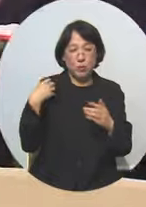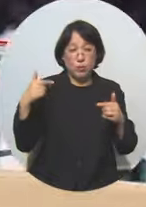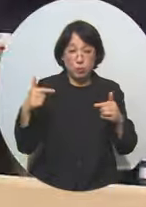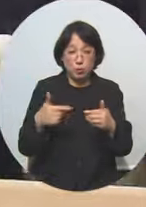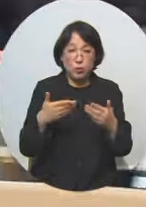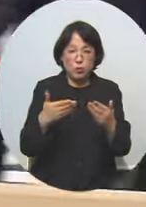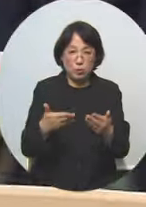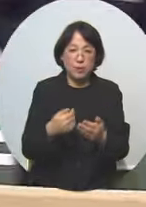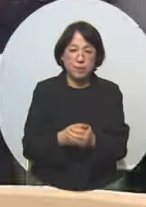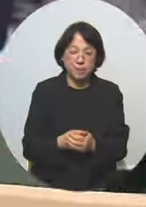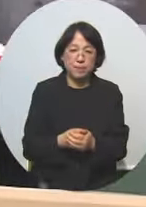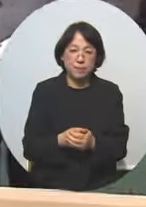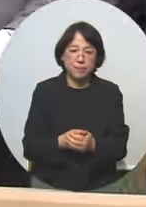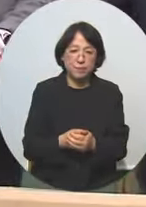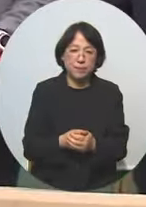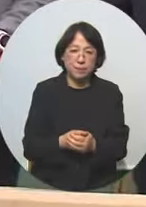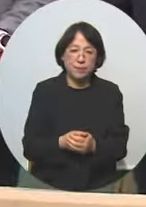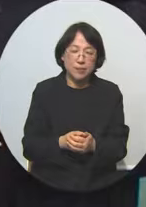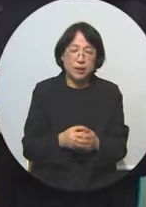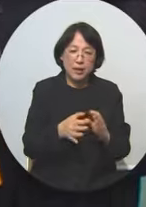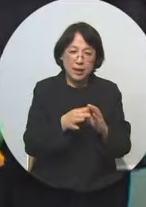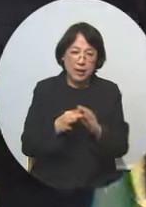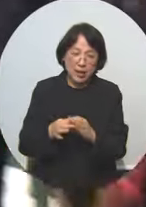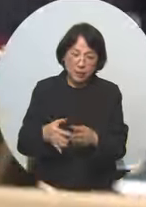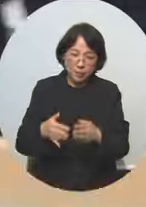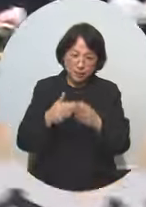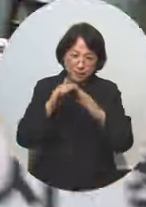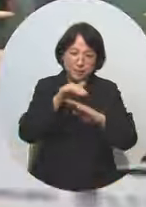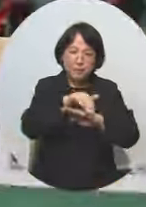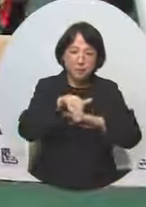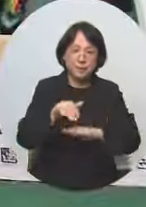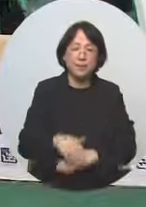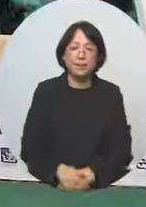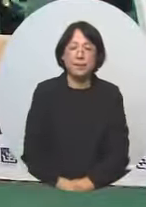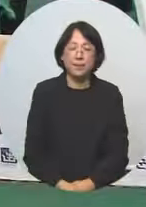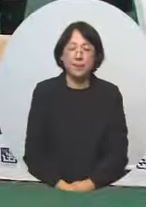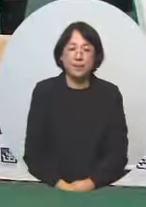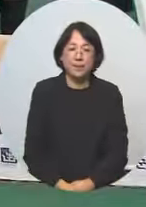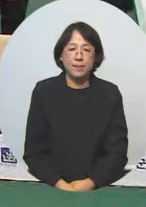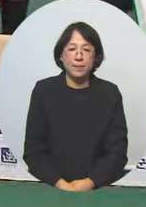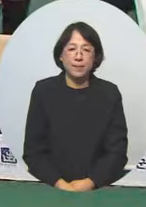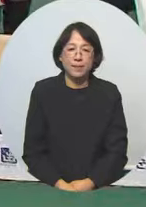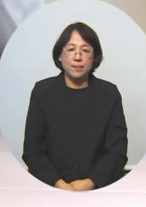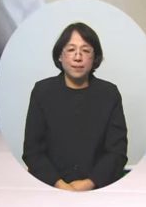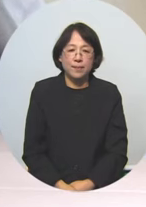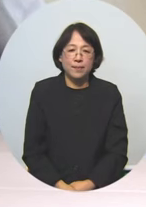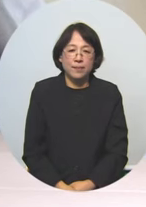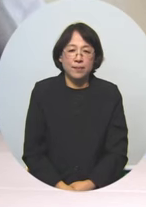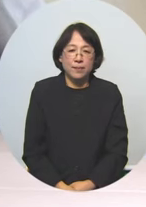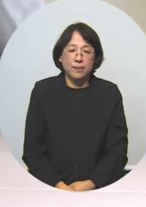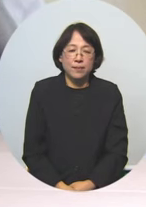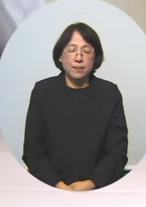철도 유효부지를 발굴해 나갈 방침입니다. KTV 윤현석입니다.